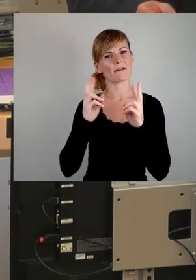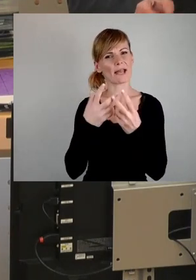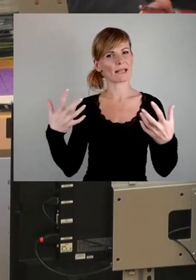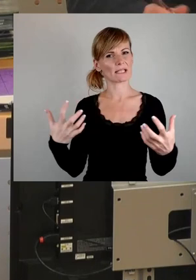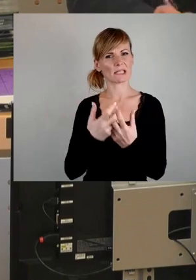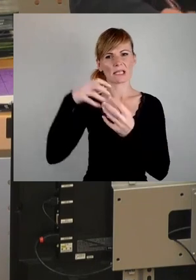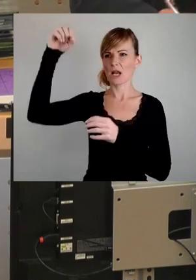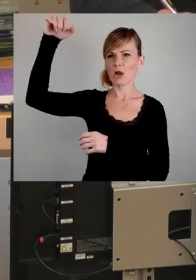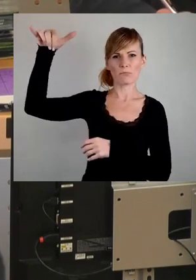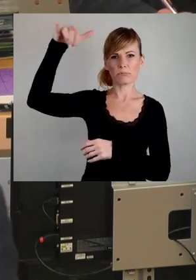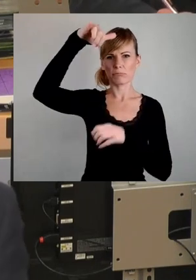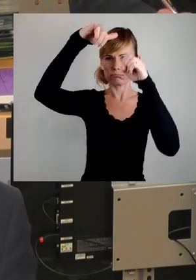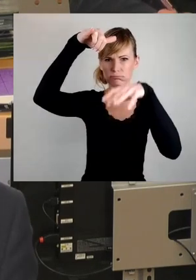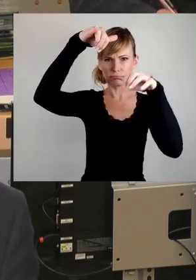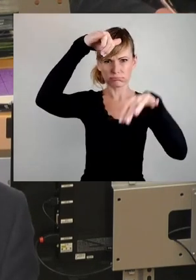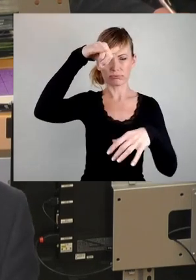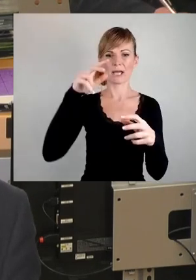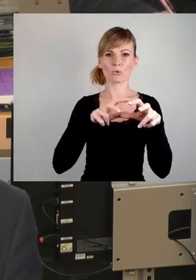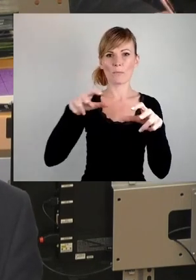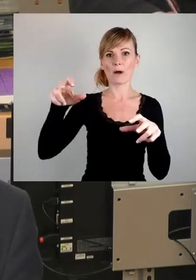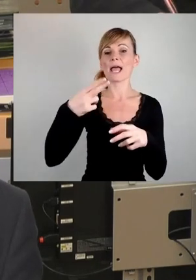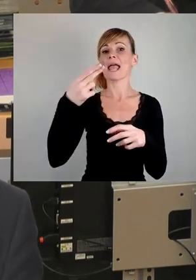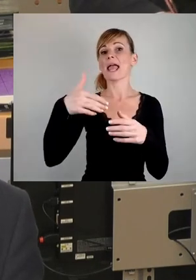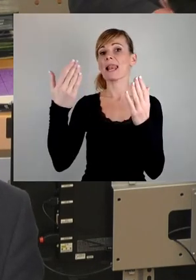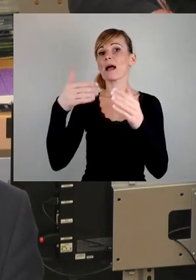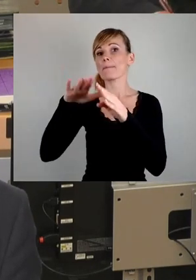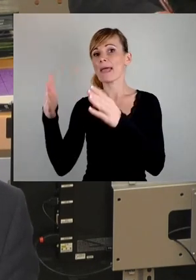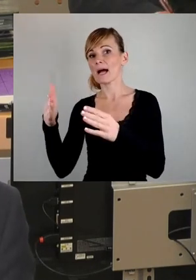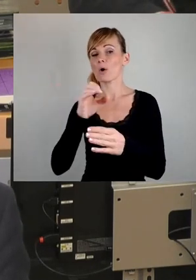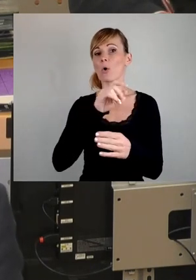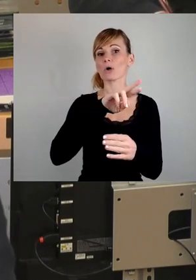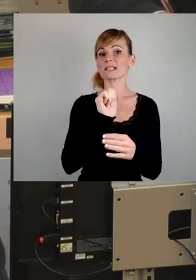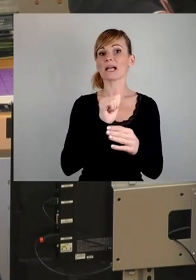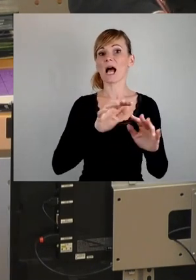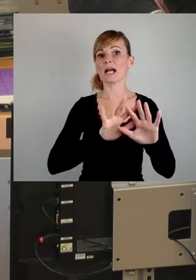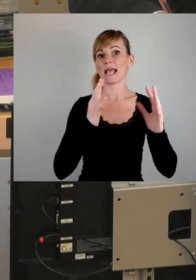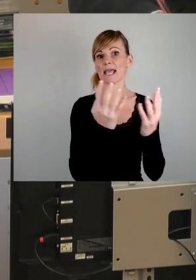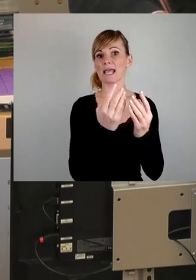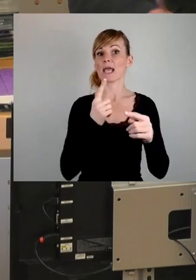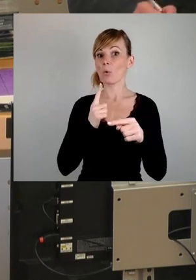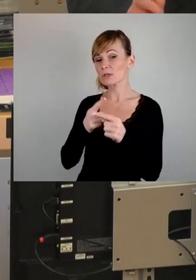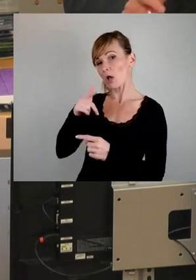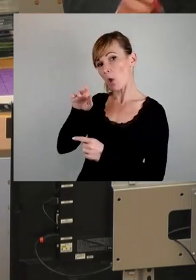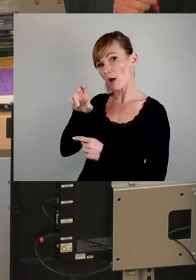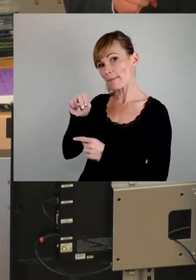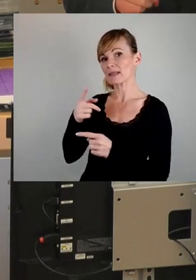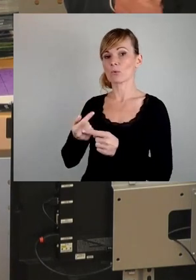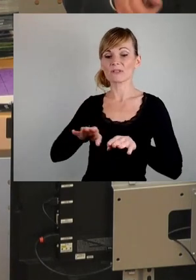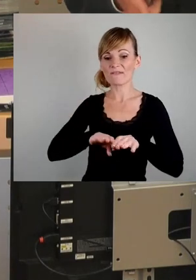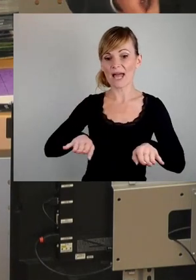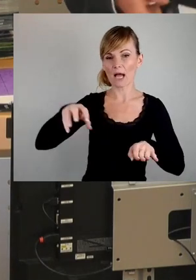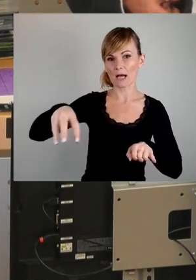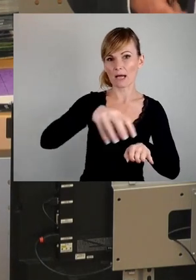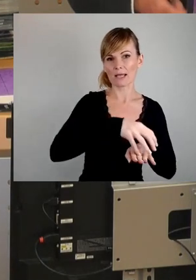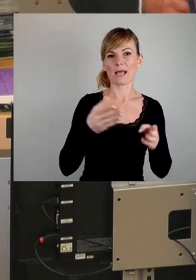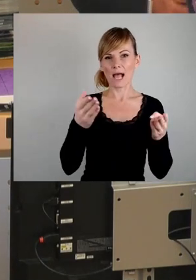3 höheren Hügeln an den Hellerbergen, am Ostragehege und in Leuben und flacheren ausgezogenen Halten,